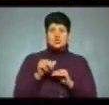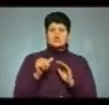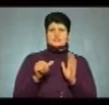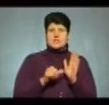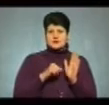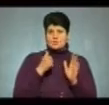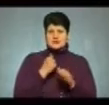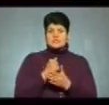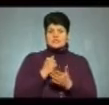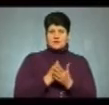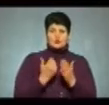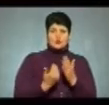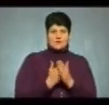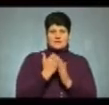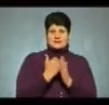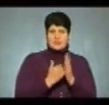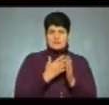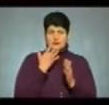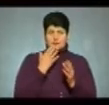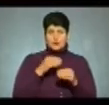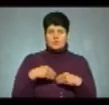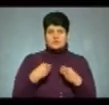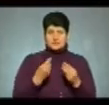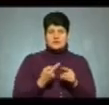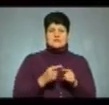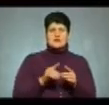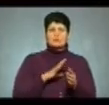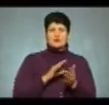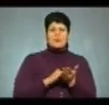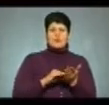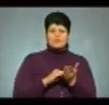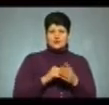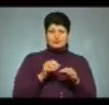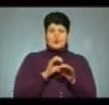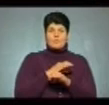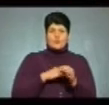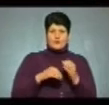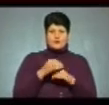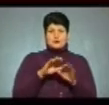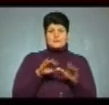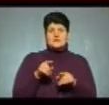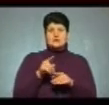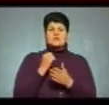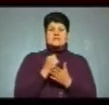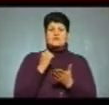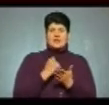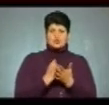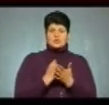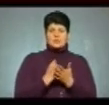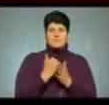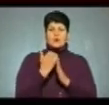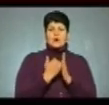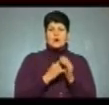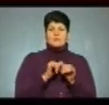2016 році затверджувалась нова схема теплопостачання, де це було повторно винесено і це обговорювалося. Після того затверджувалася